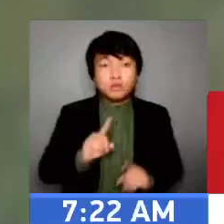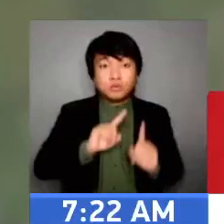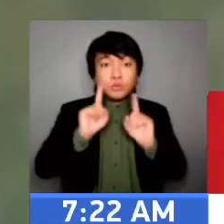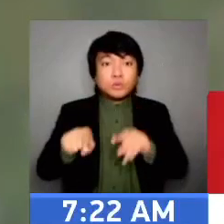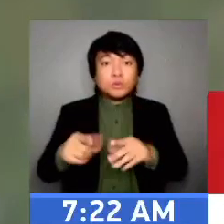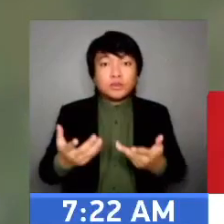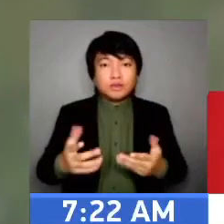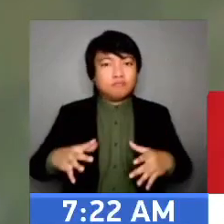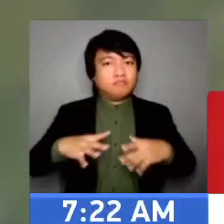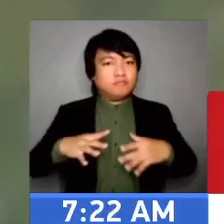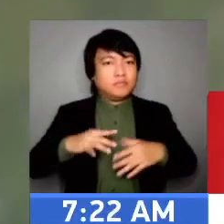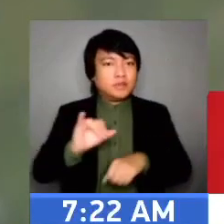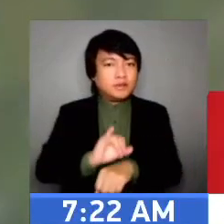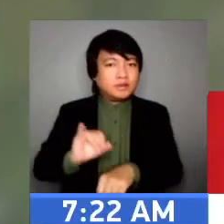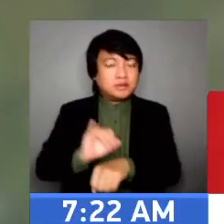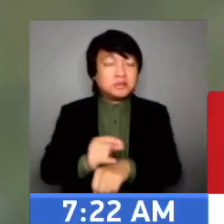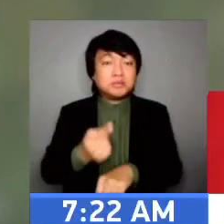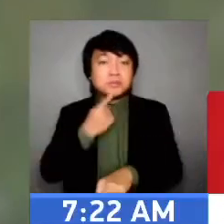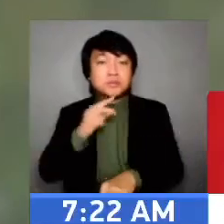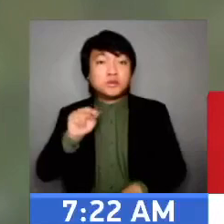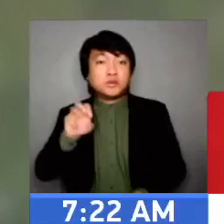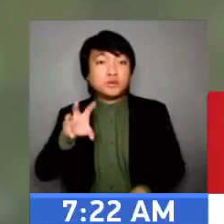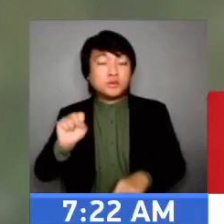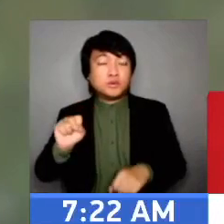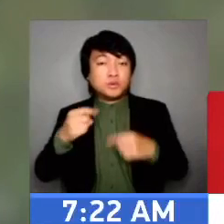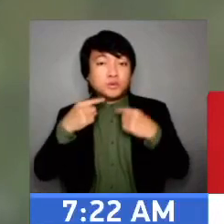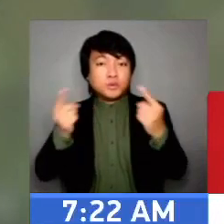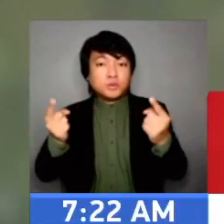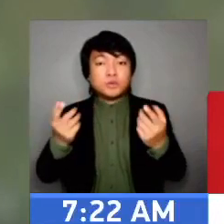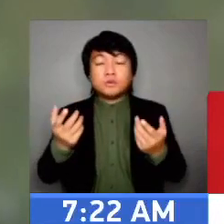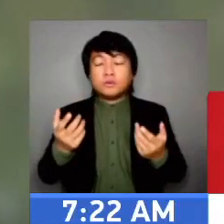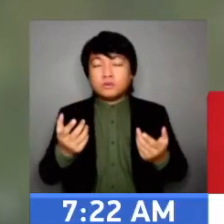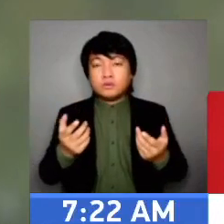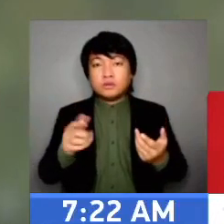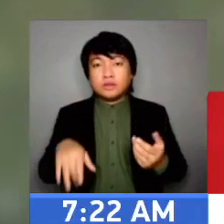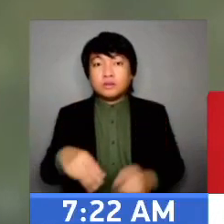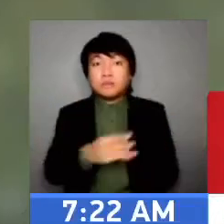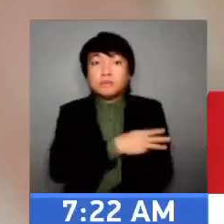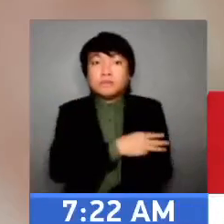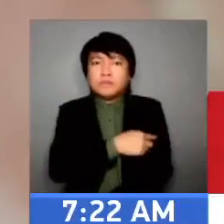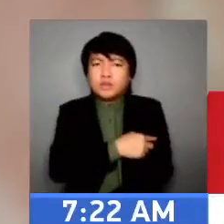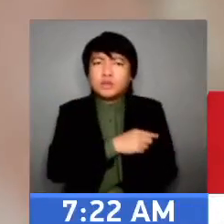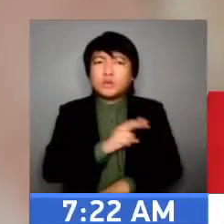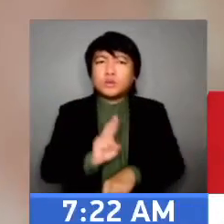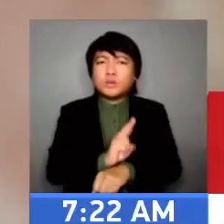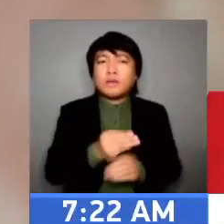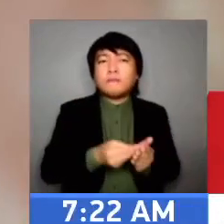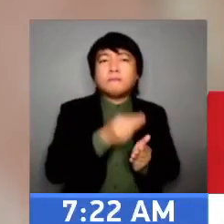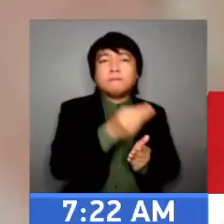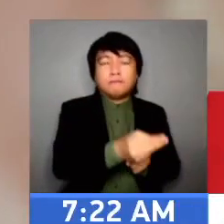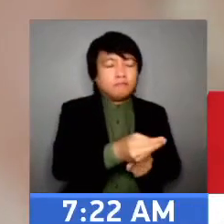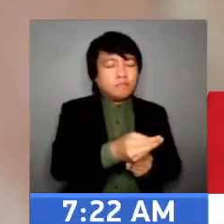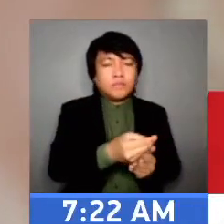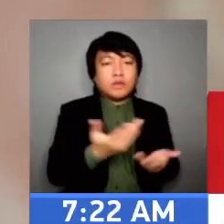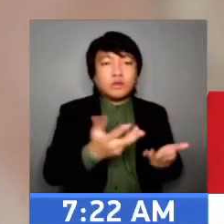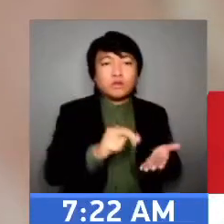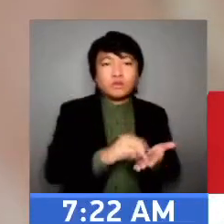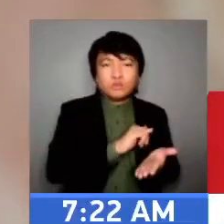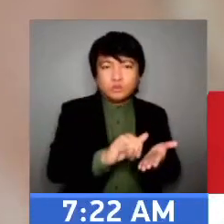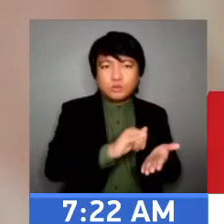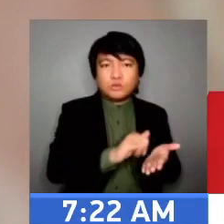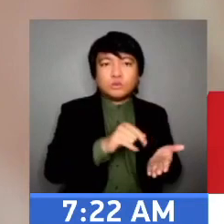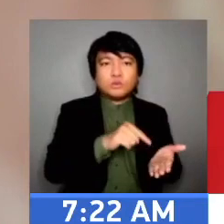international news, sinabi ng kanyang representative na ang marijuana ay legal na biniling ni Gigi sa New York City na may medical